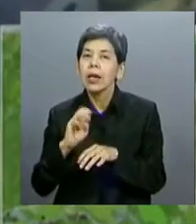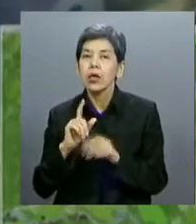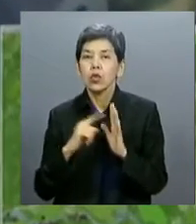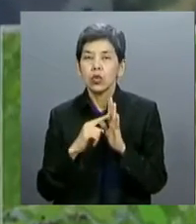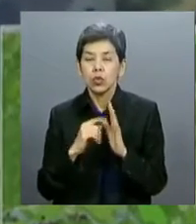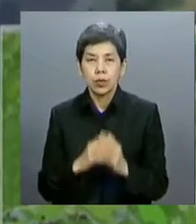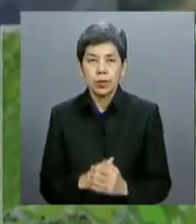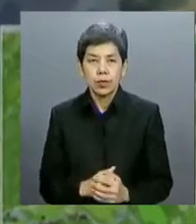ค่ะ